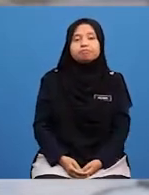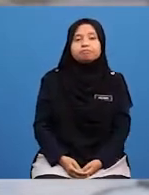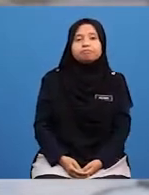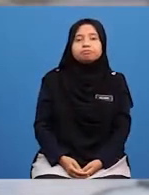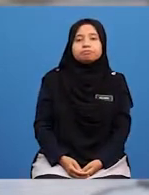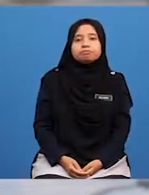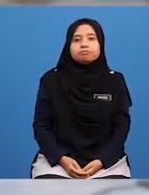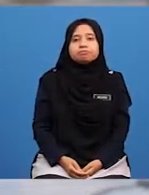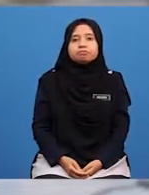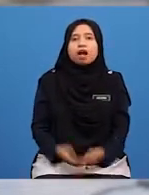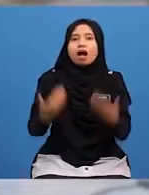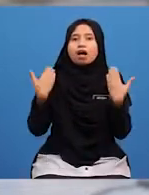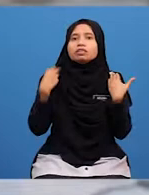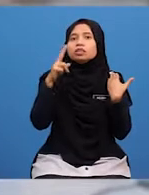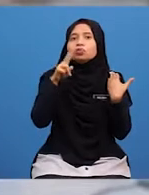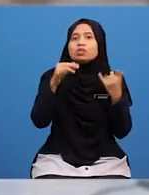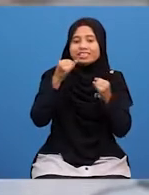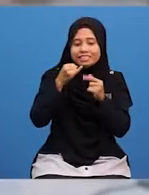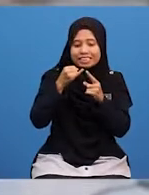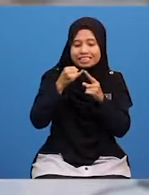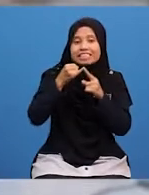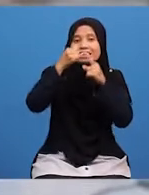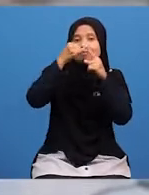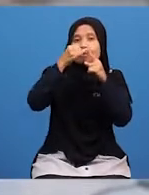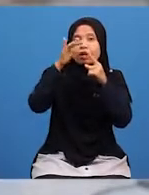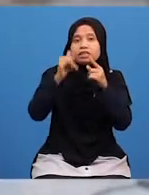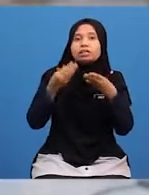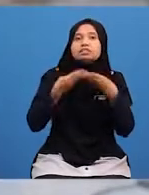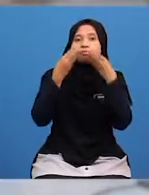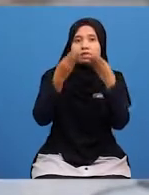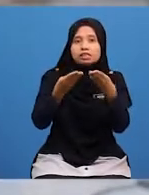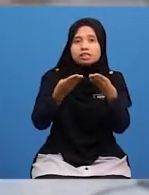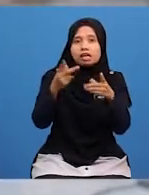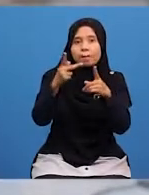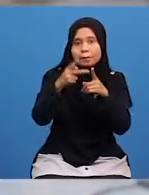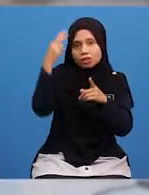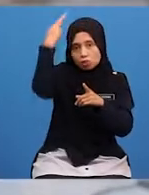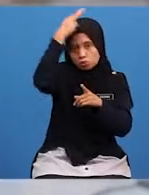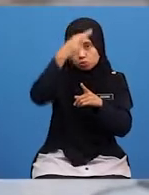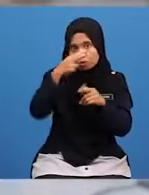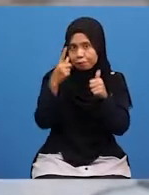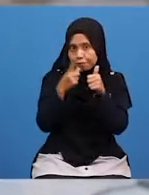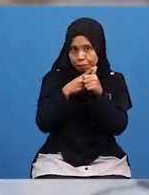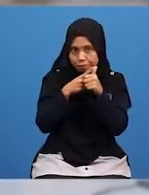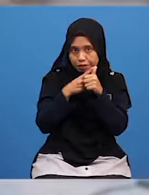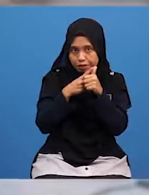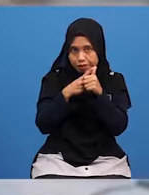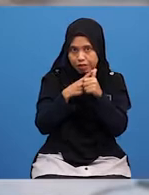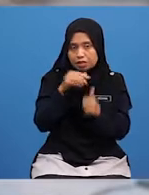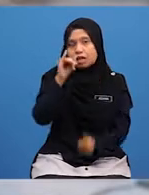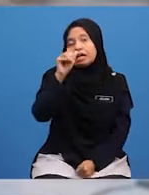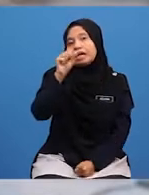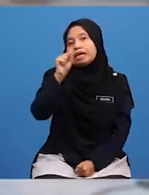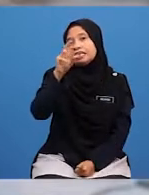Murid-murid sekalian, ada dua keistimewaan yang diberikan kepada Rasul, iaitu Ismatul